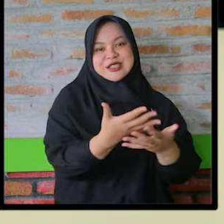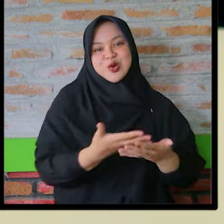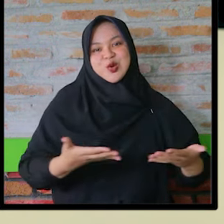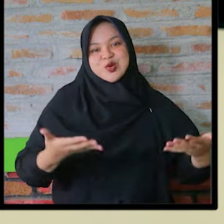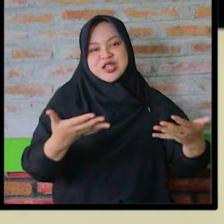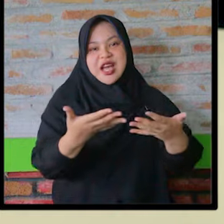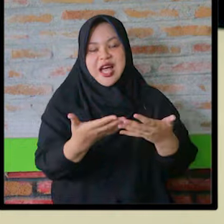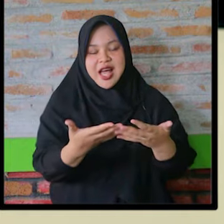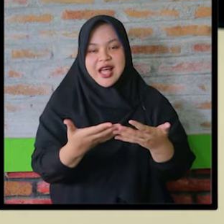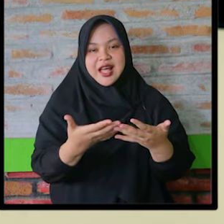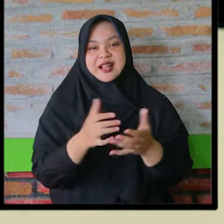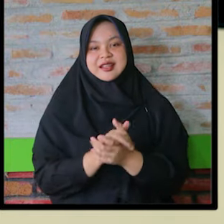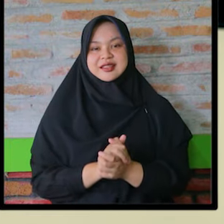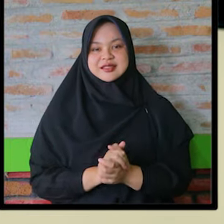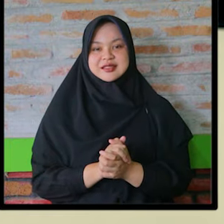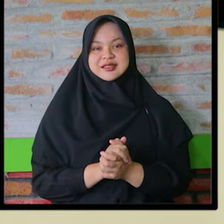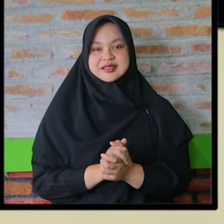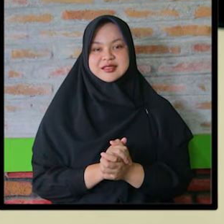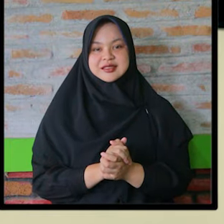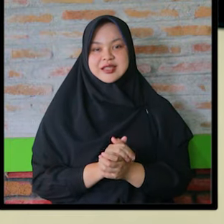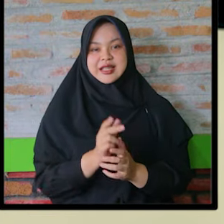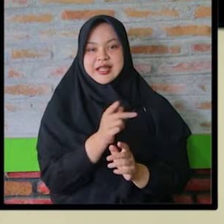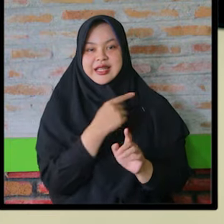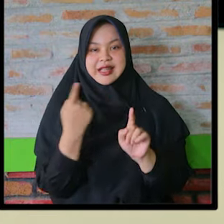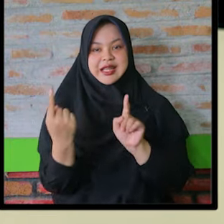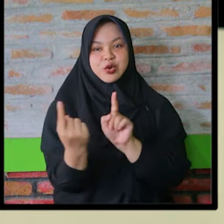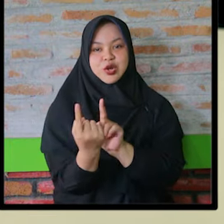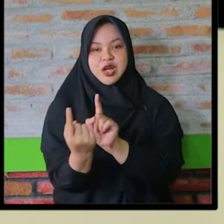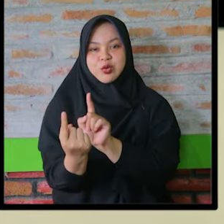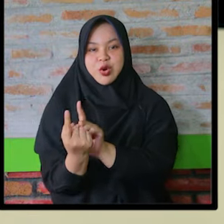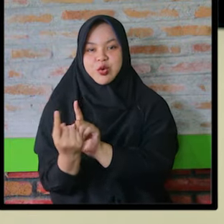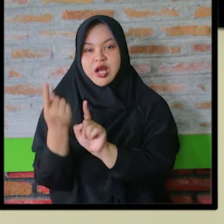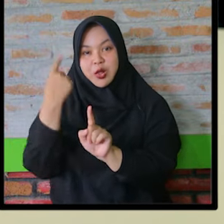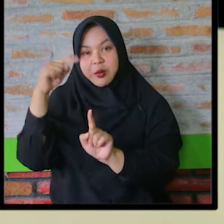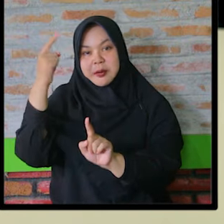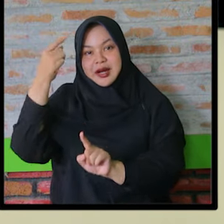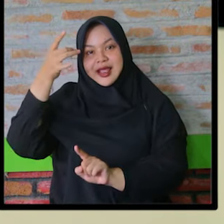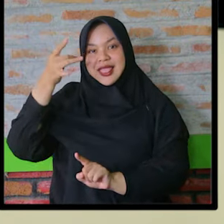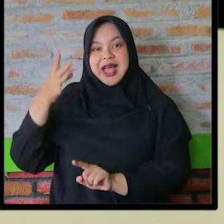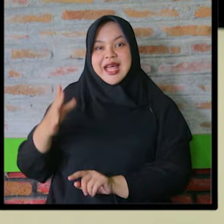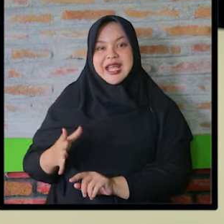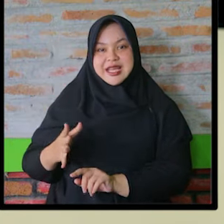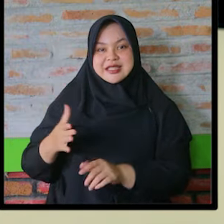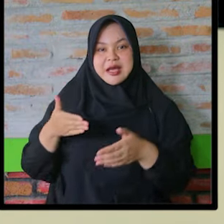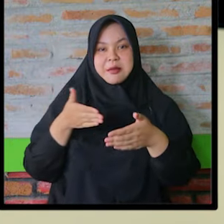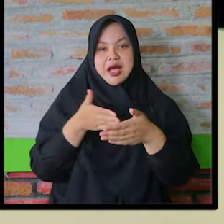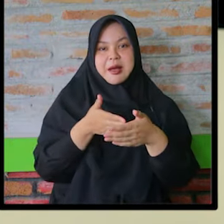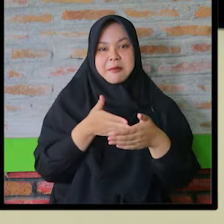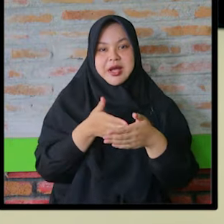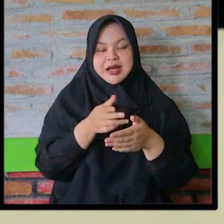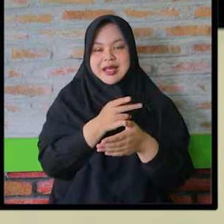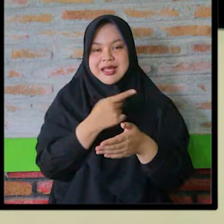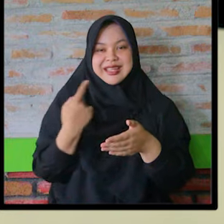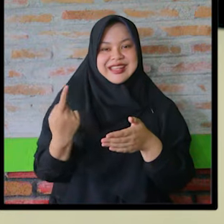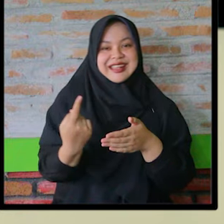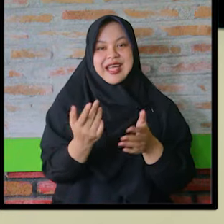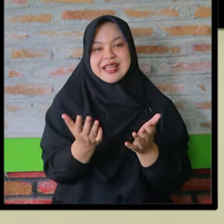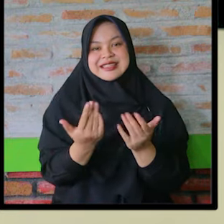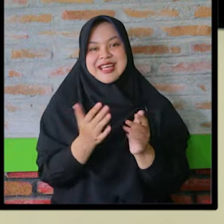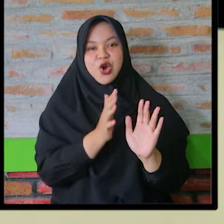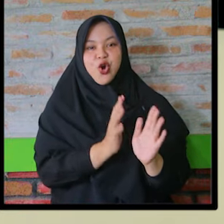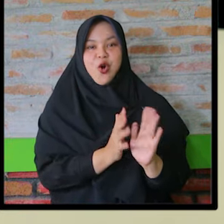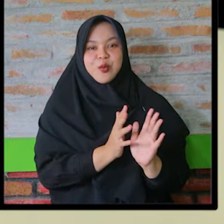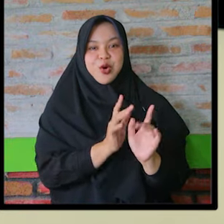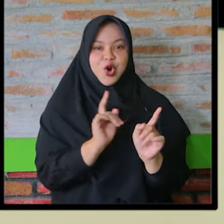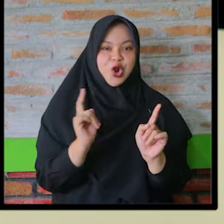kan kita melakukan ee audiensi dengan karodia pemerintahan desa sebagai penghambatnya kita ajak ngobrol kalau